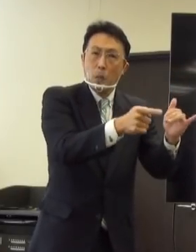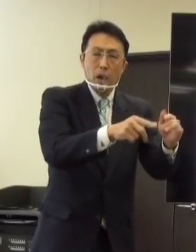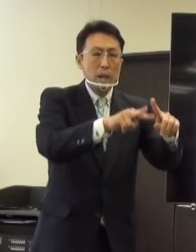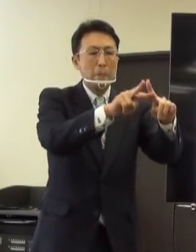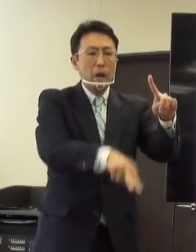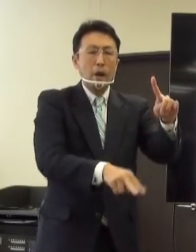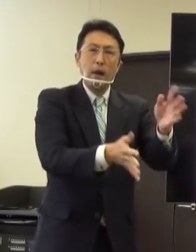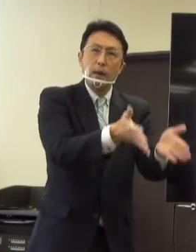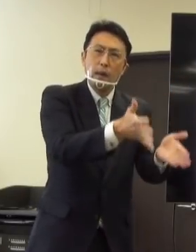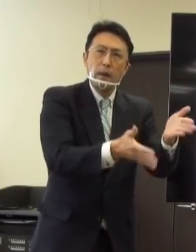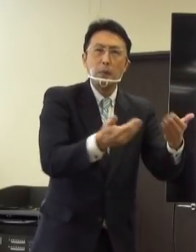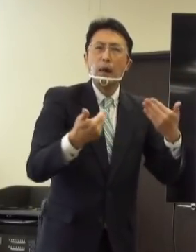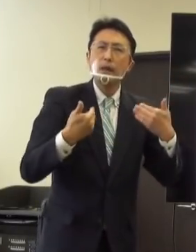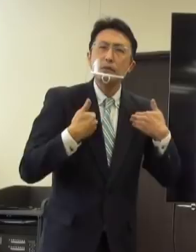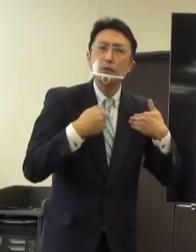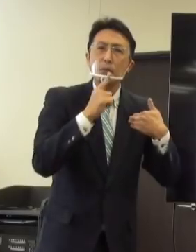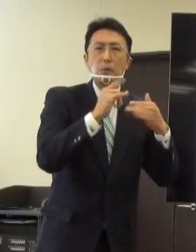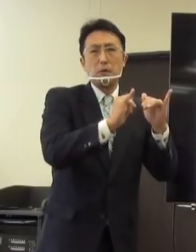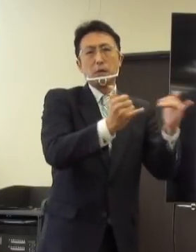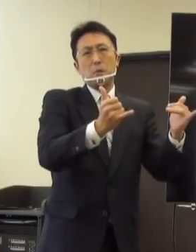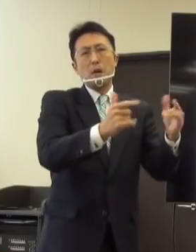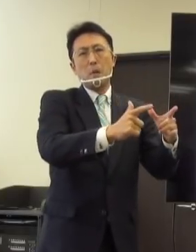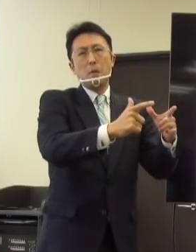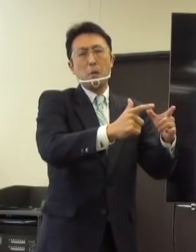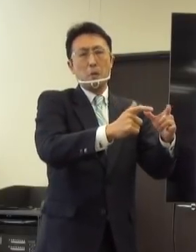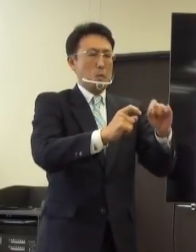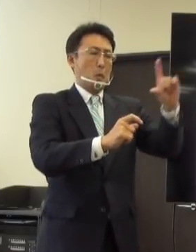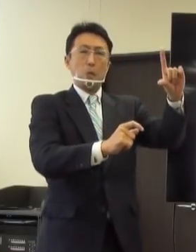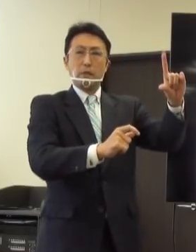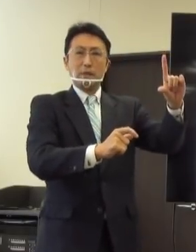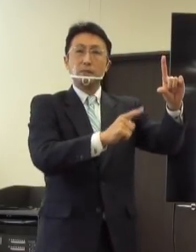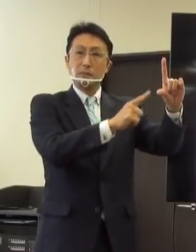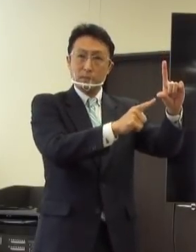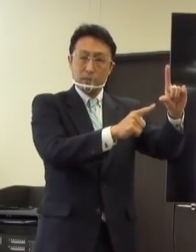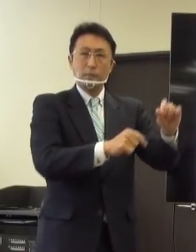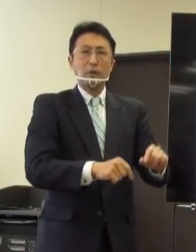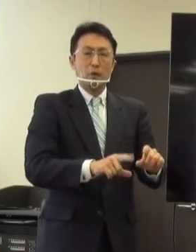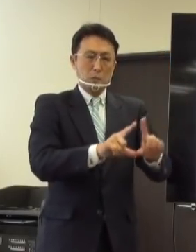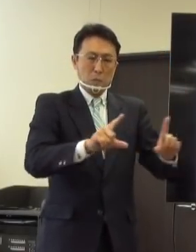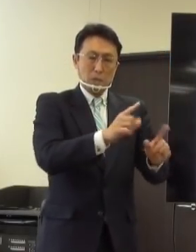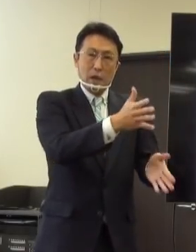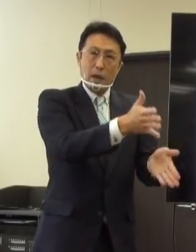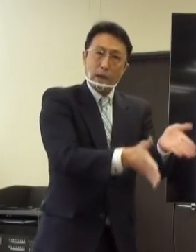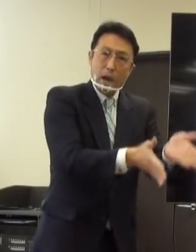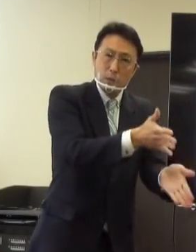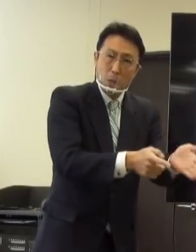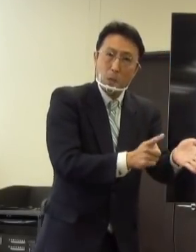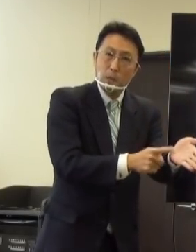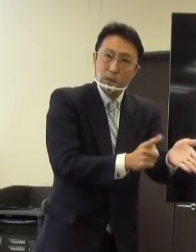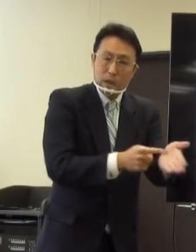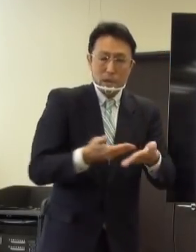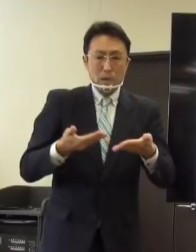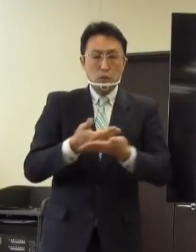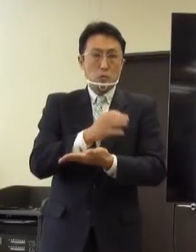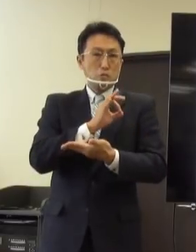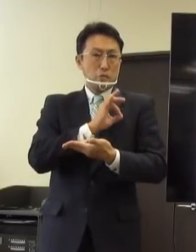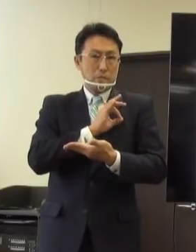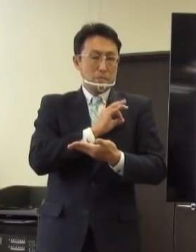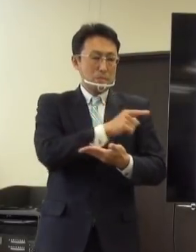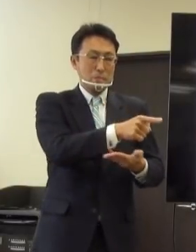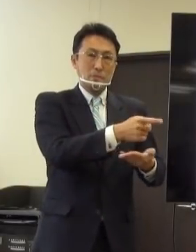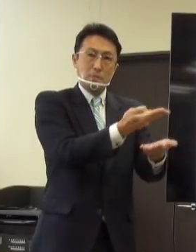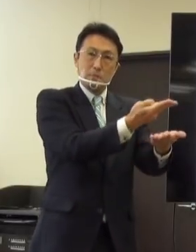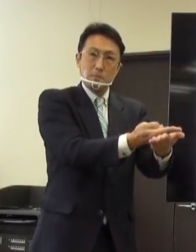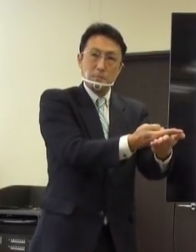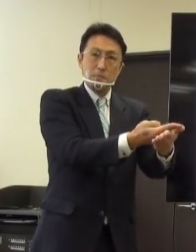の場合はですね、どうしても職員と入院患者さんが 非常に接近をしてあるいは触れたりする場面が非常に多く